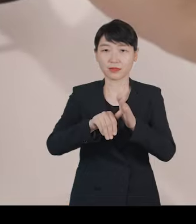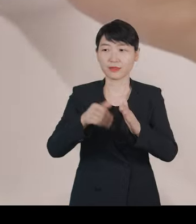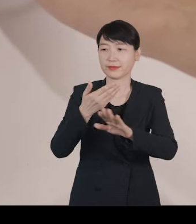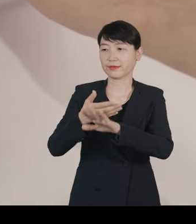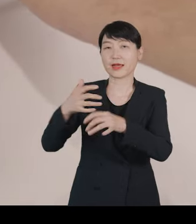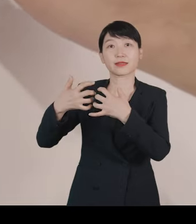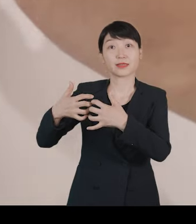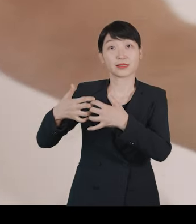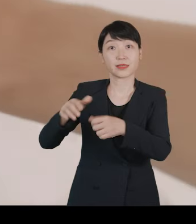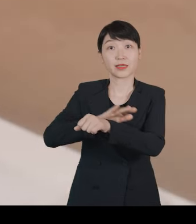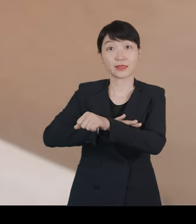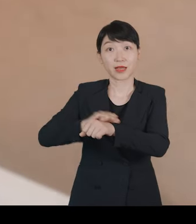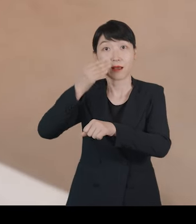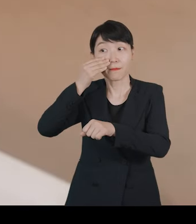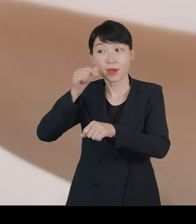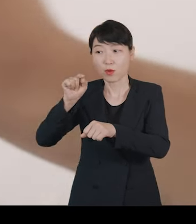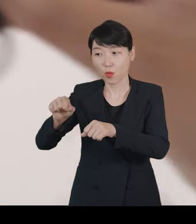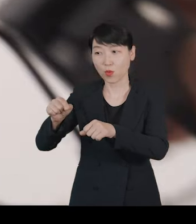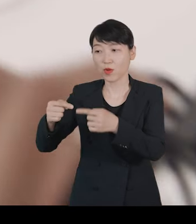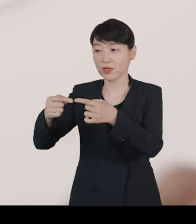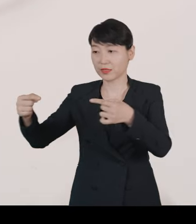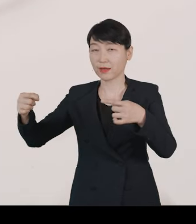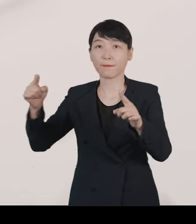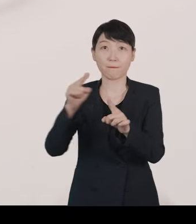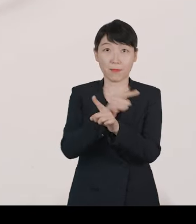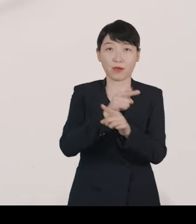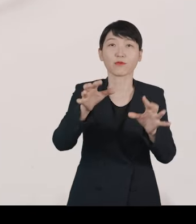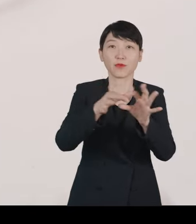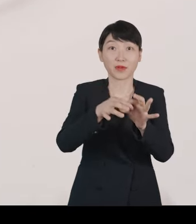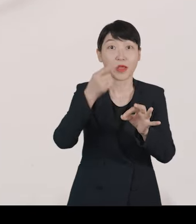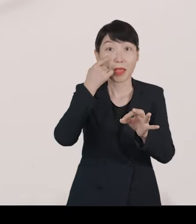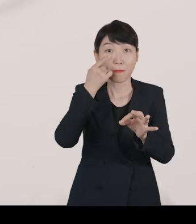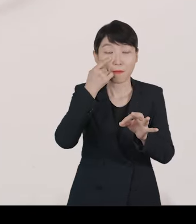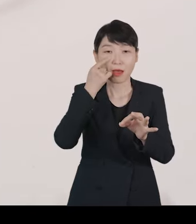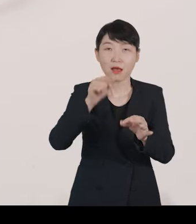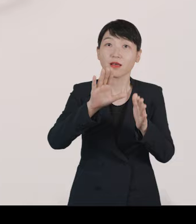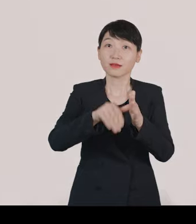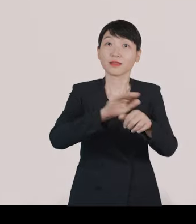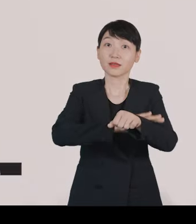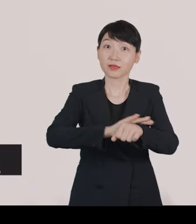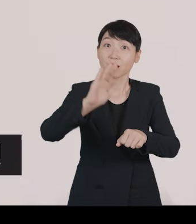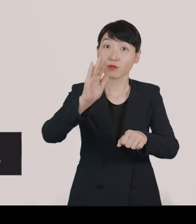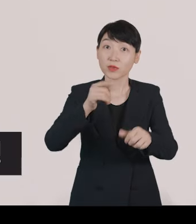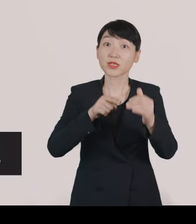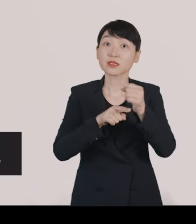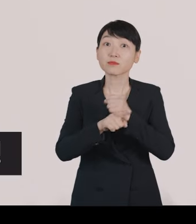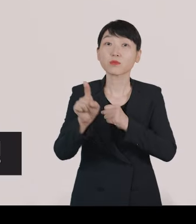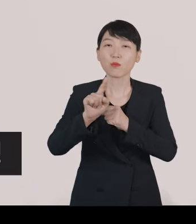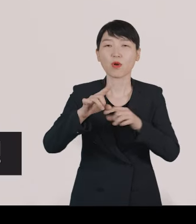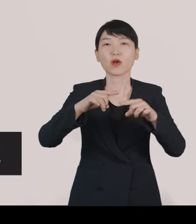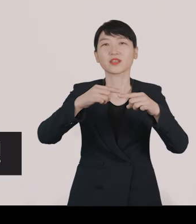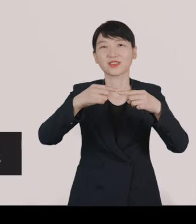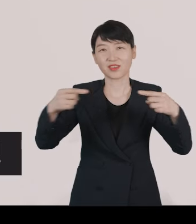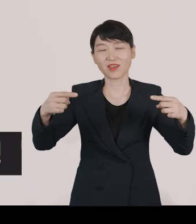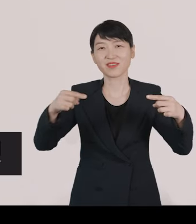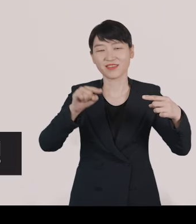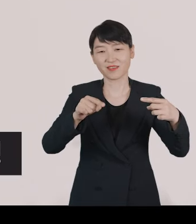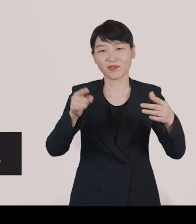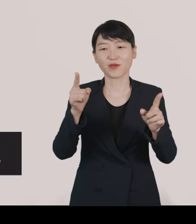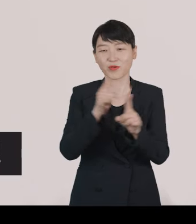정상 가동되고 있는 다른 기기의 어댑터를 연결해 주시기 바랍니다. 이때 센서가 정상 작동된다면 어댑터